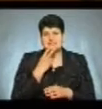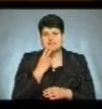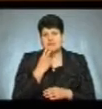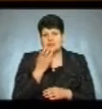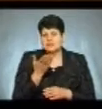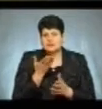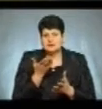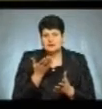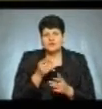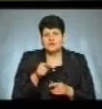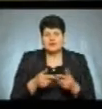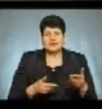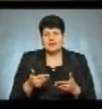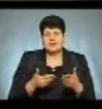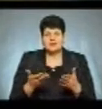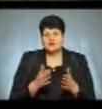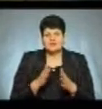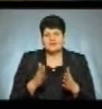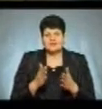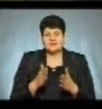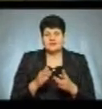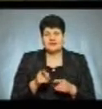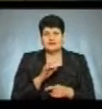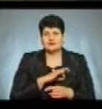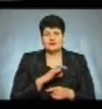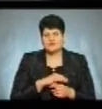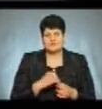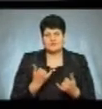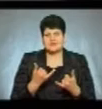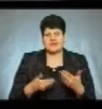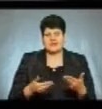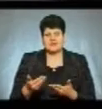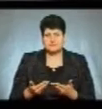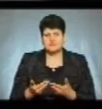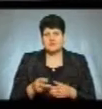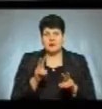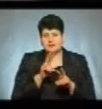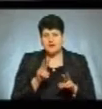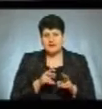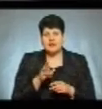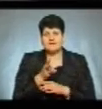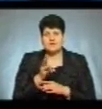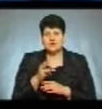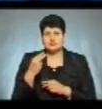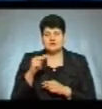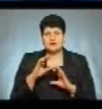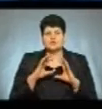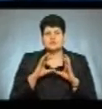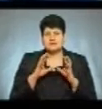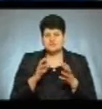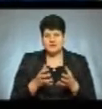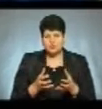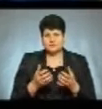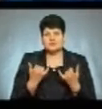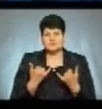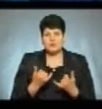бо то лижі зовсім не, навіть ми їх не використовуємо, такі лижі зараз. Приглядає відео чемпіонату світу у шведському місті